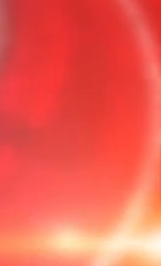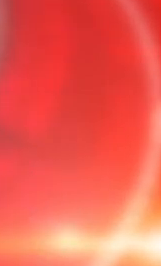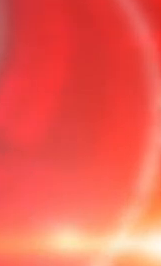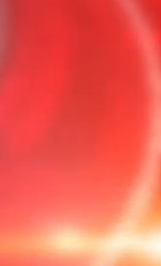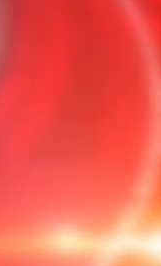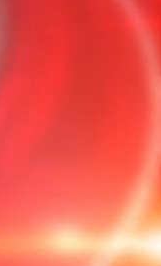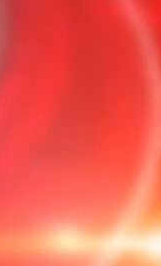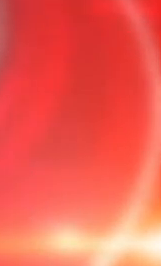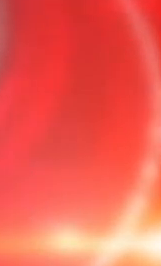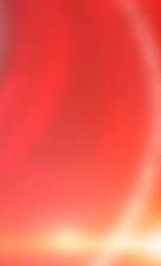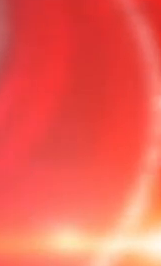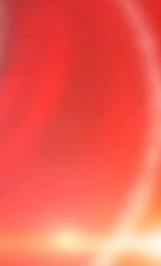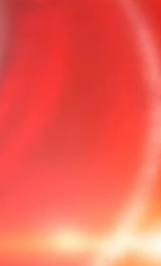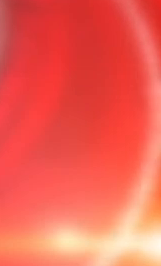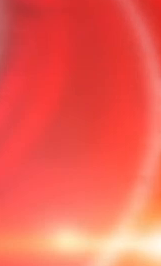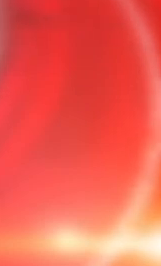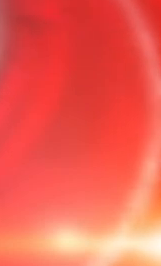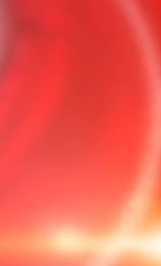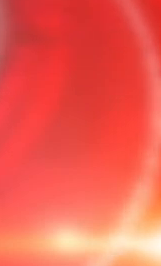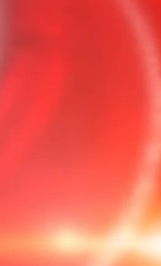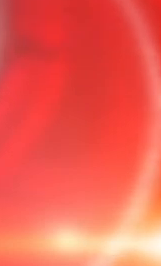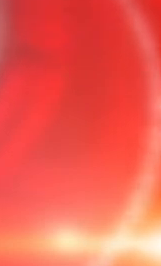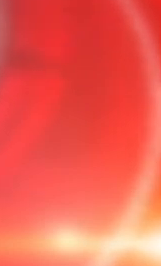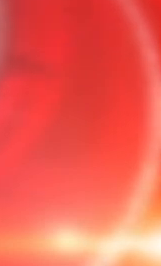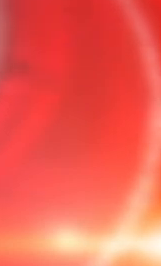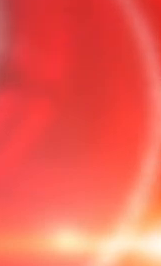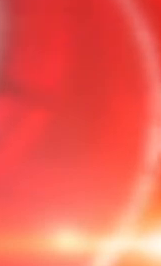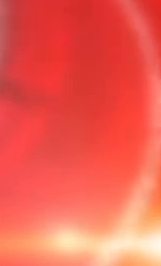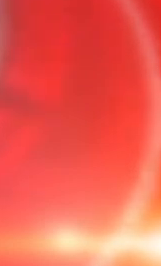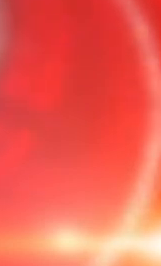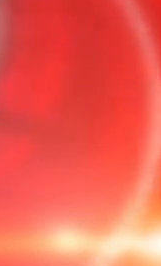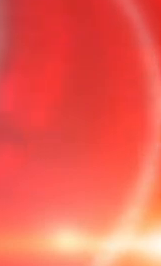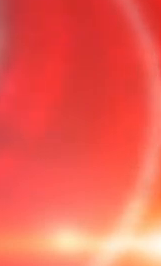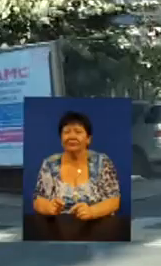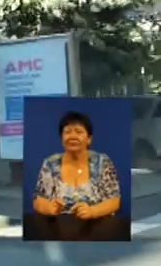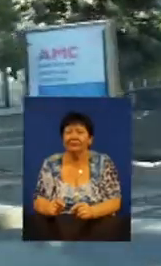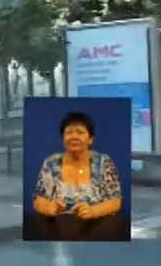Bestseller. Librăria dispune de peste 1000 de titluri diferite.